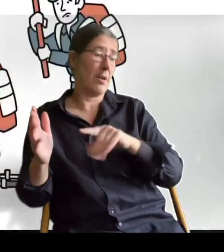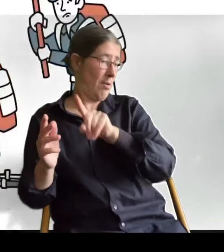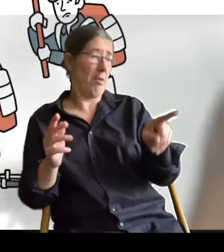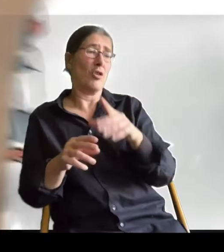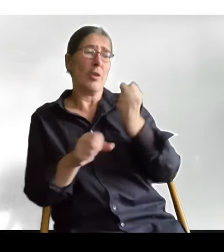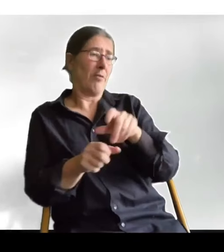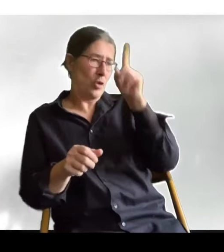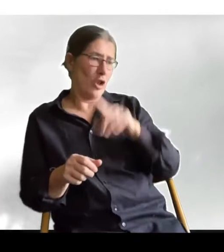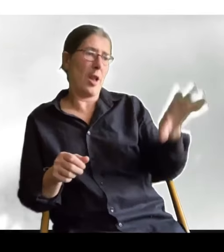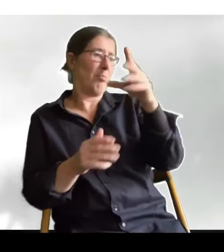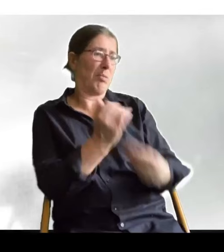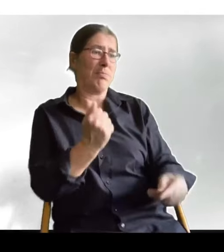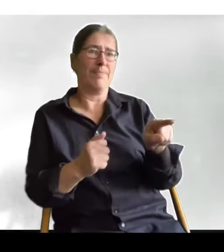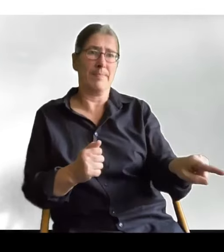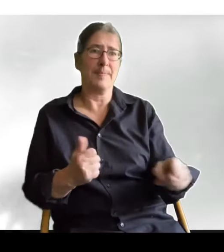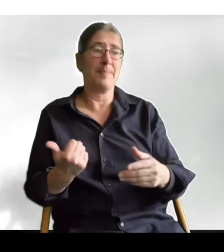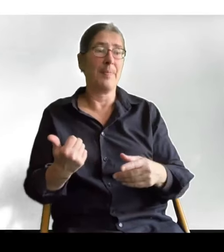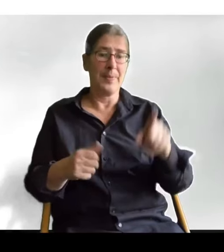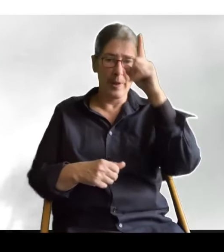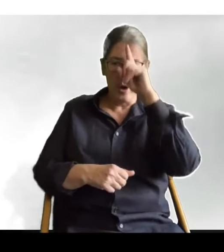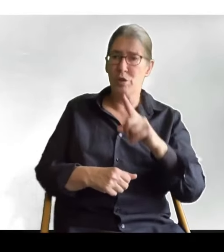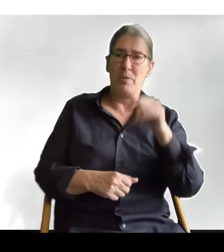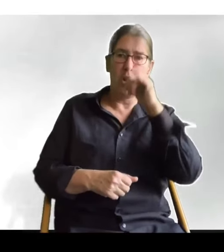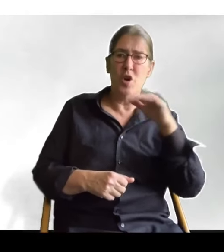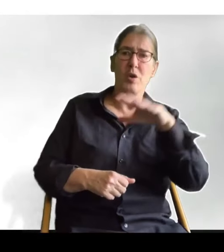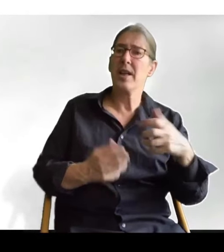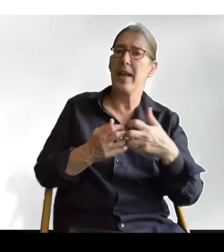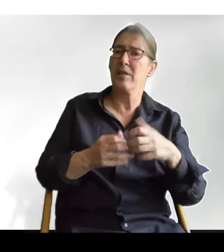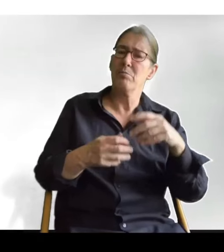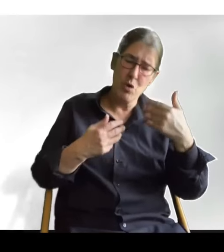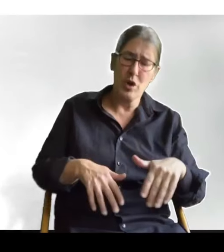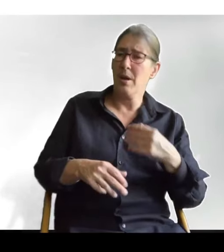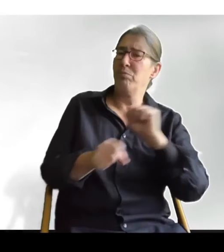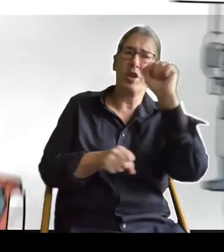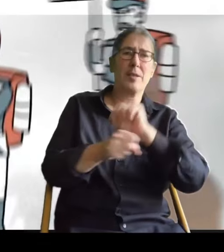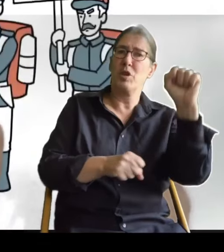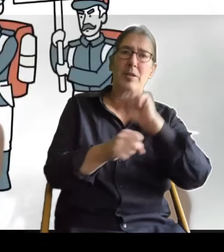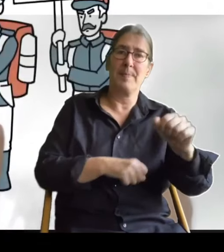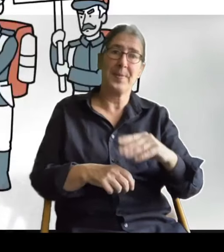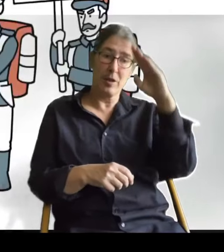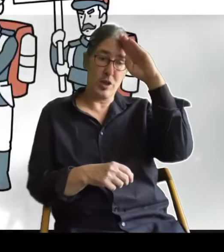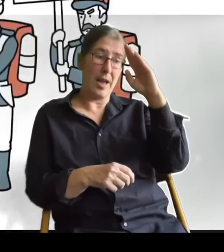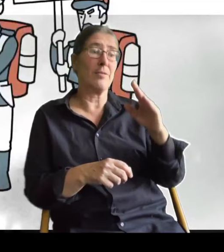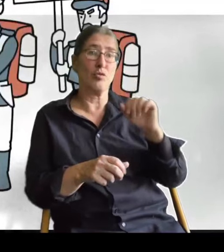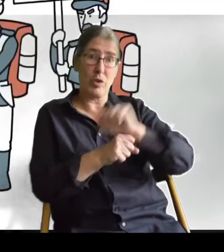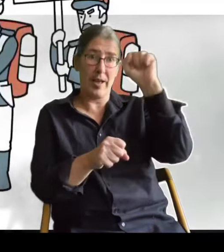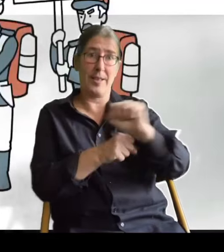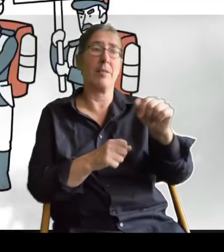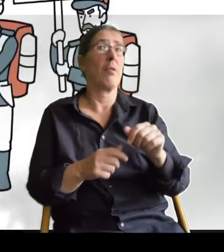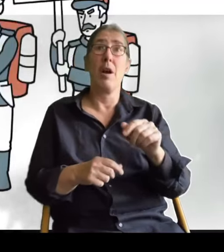knie die deutsche bevölkerung ist kriegsmüde und protestiert soldaten streiken